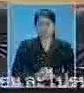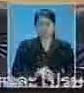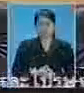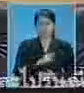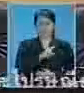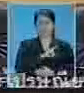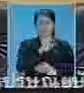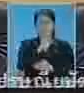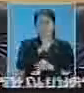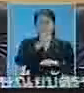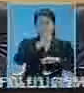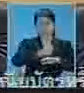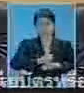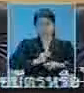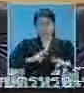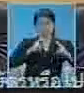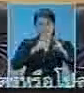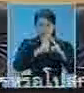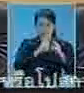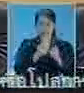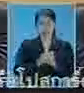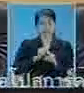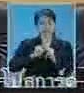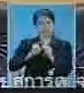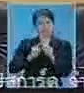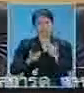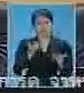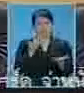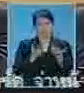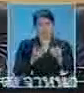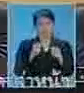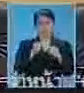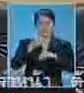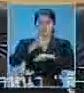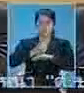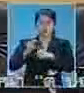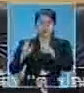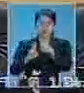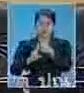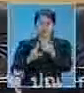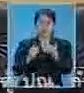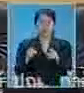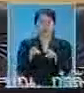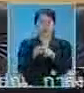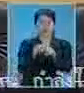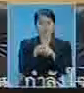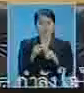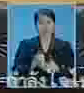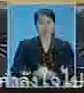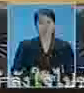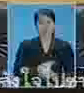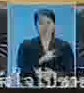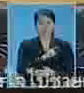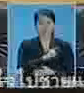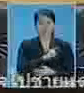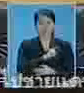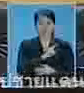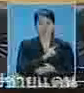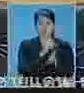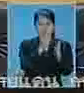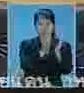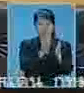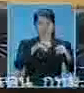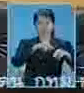ตรีไม่ว่าจะเป็นรัฐมนตรีว่าการหรือท่านรัฐมนตรีช่วยนะครับก็มีในส่วนของการกำ